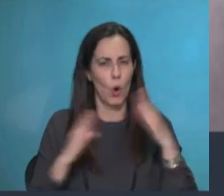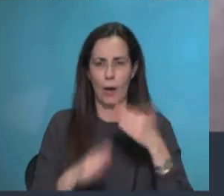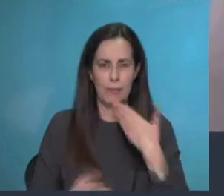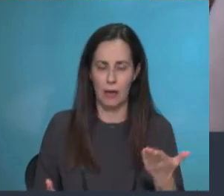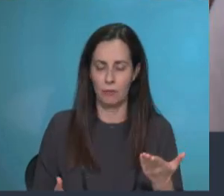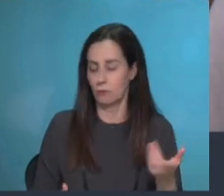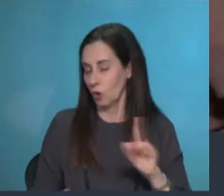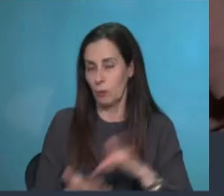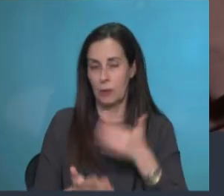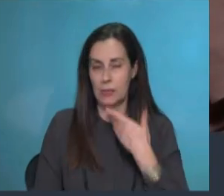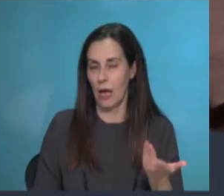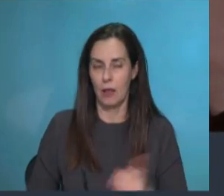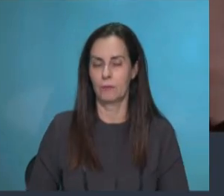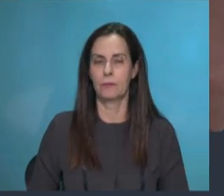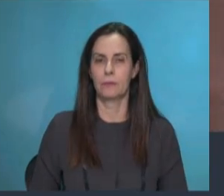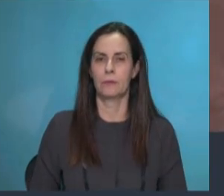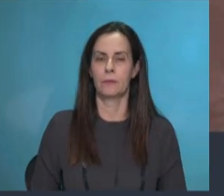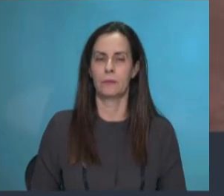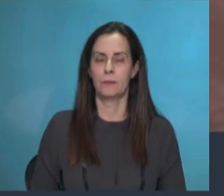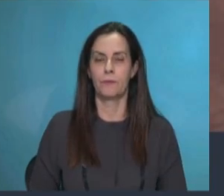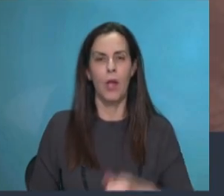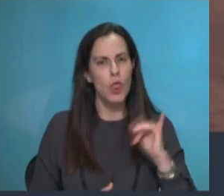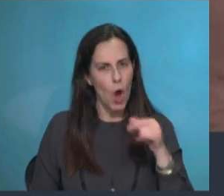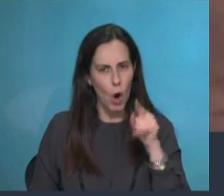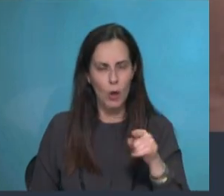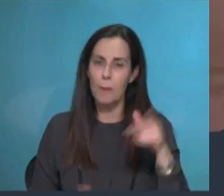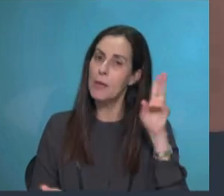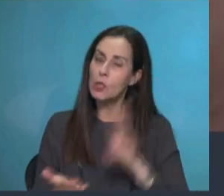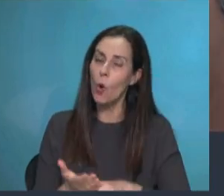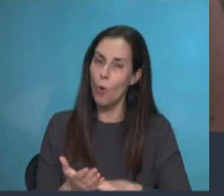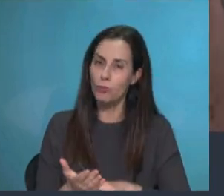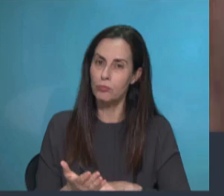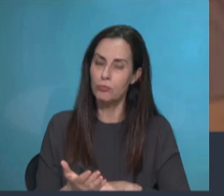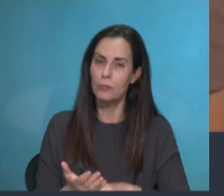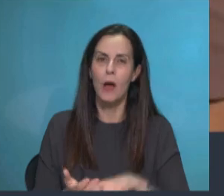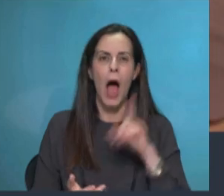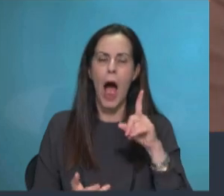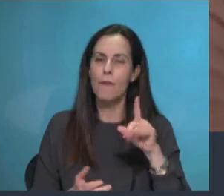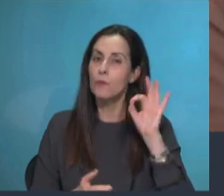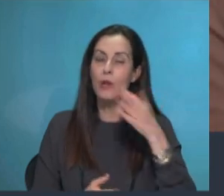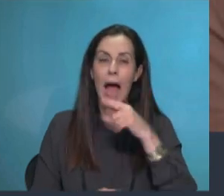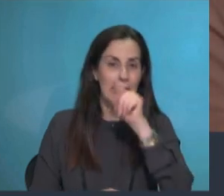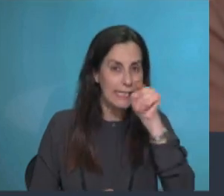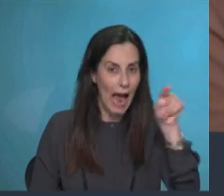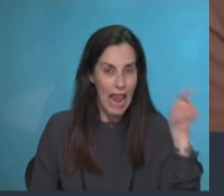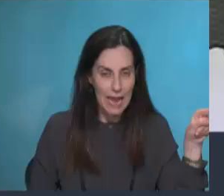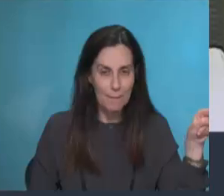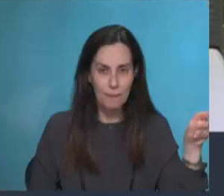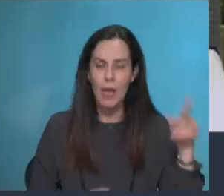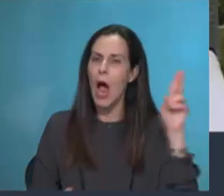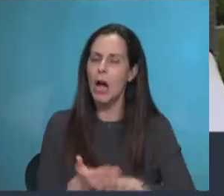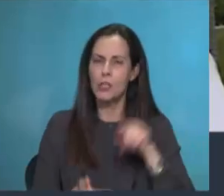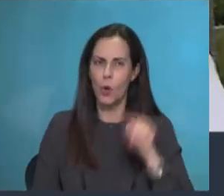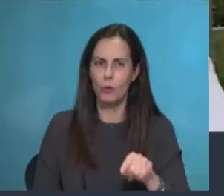שלא נמצאים בארץ. אמנם מדובר בזכותם האזרחית, אבל בעבור הישראלים האלה, הזכות